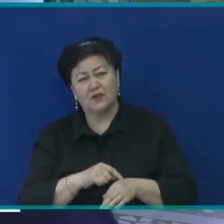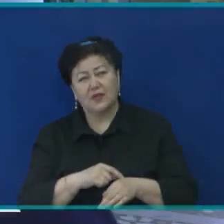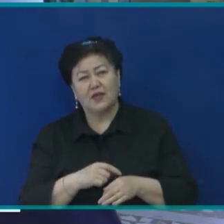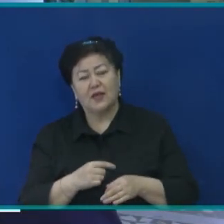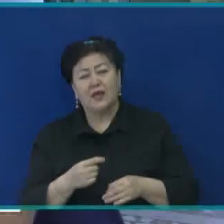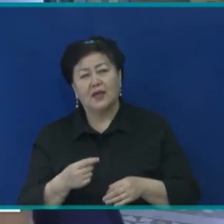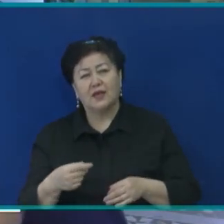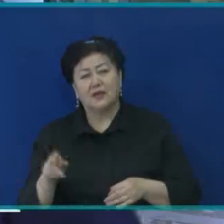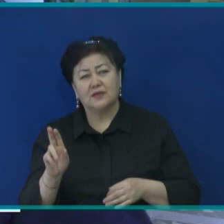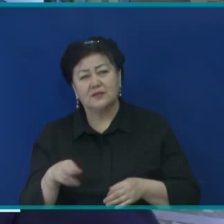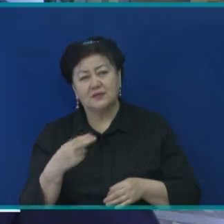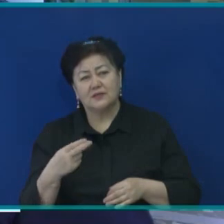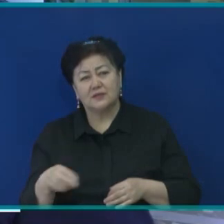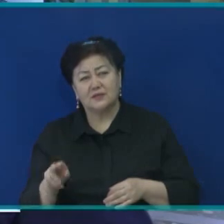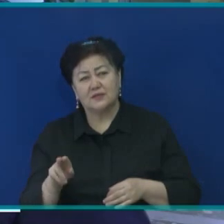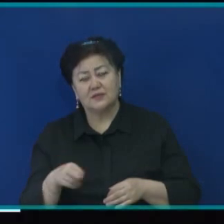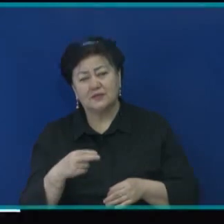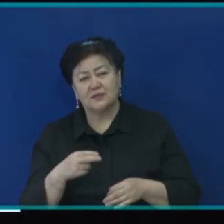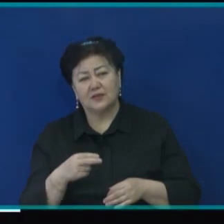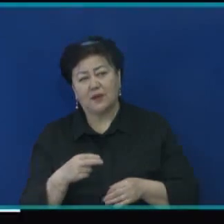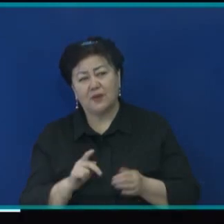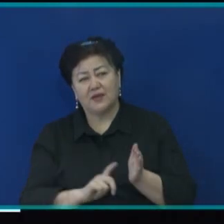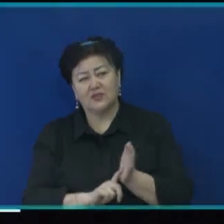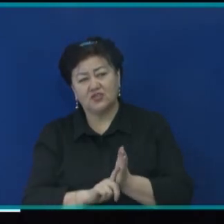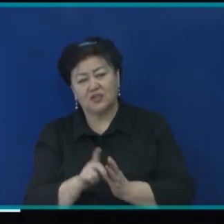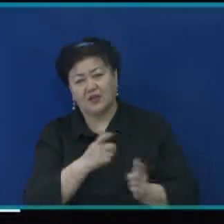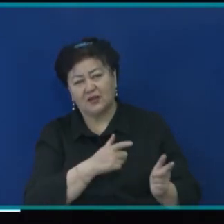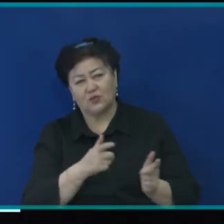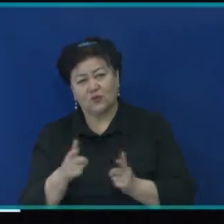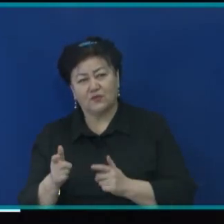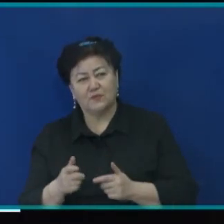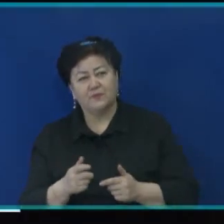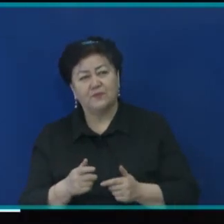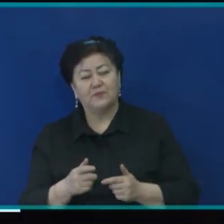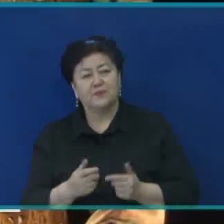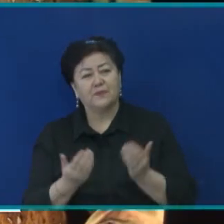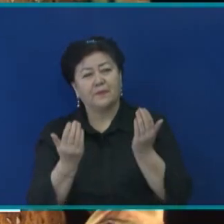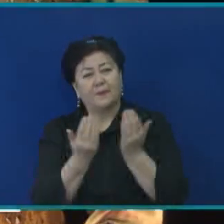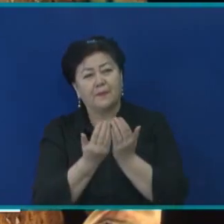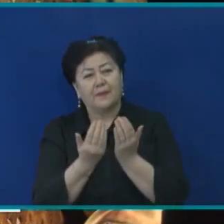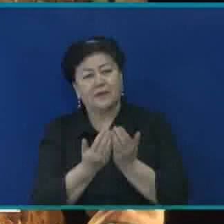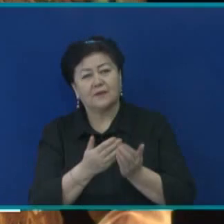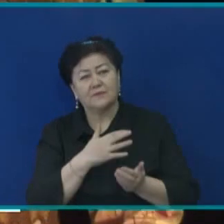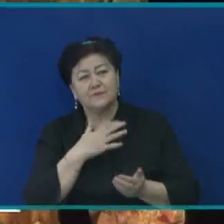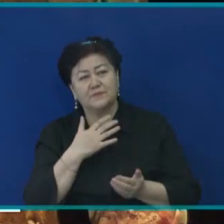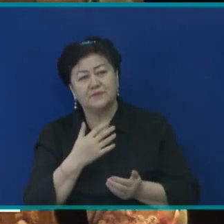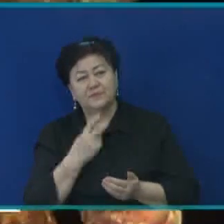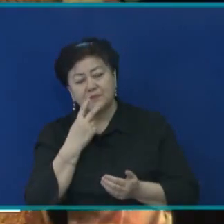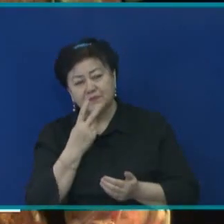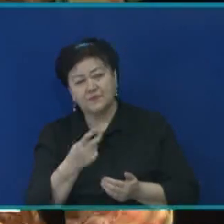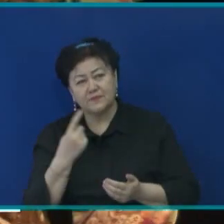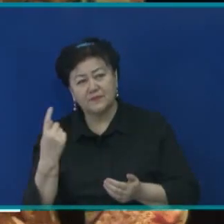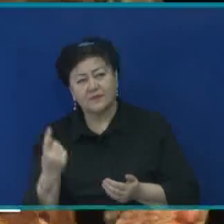90 айынан бастап бізде ой болды. Пьесаның желісі бойынша жасынан тағдырдың соққысын көп көрген Бағдат жалғыз, жаны